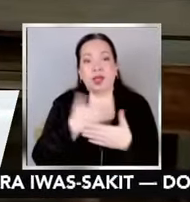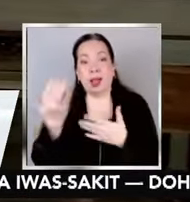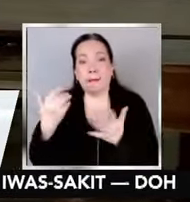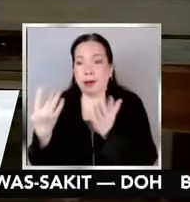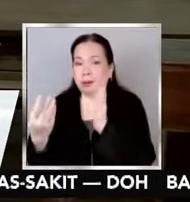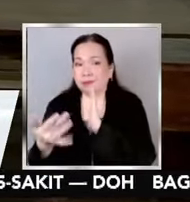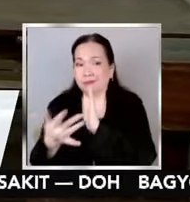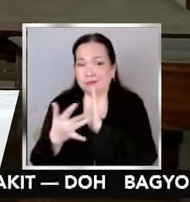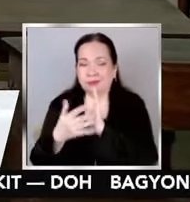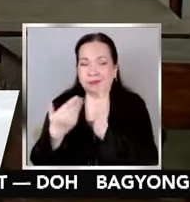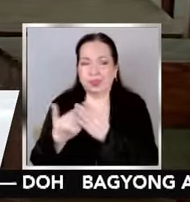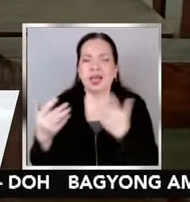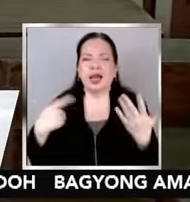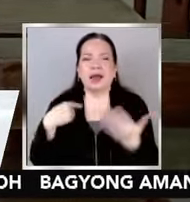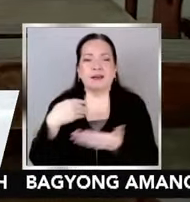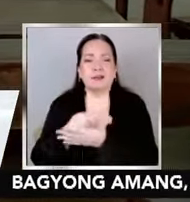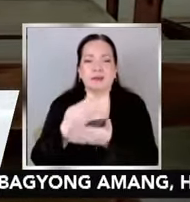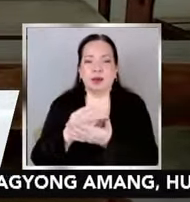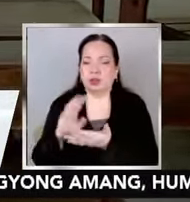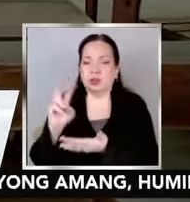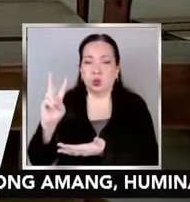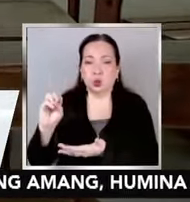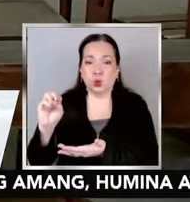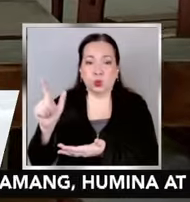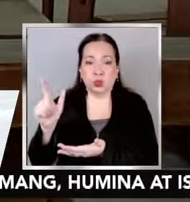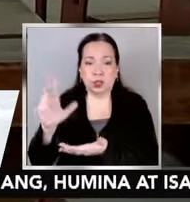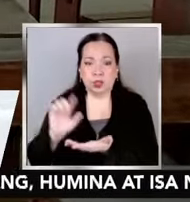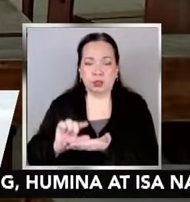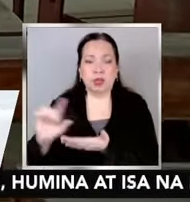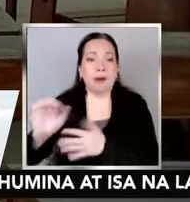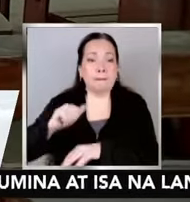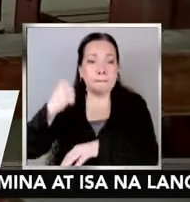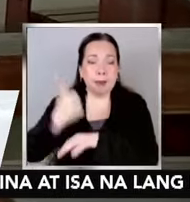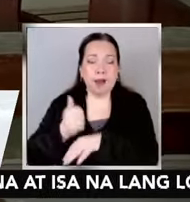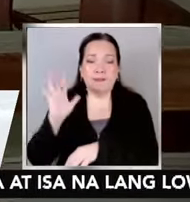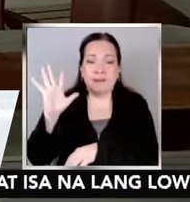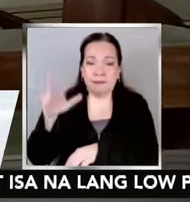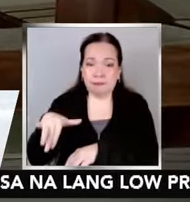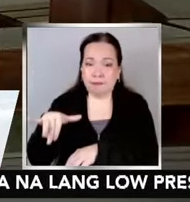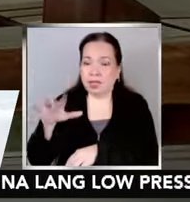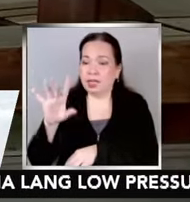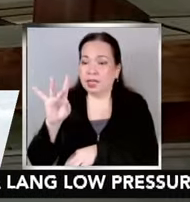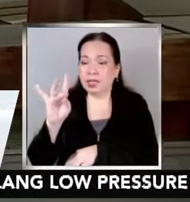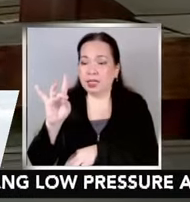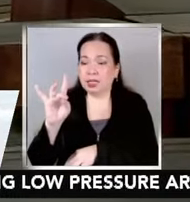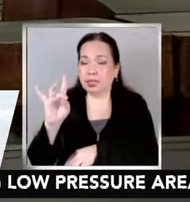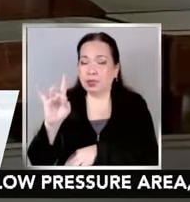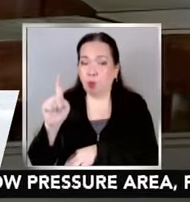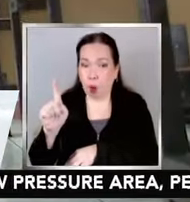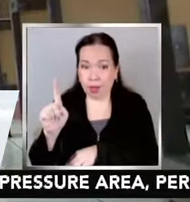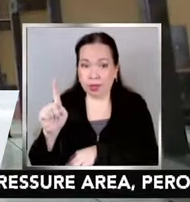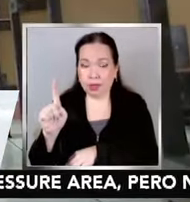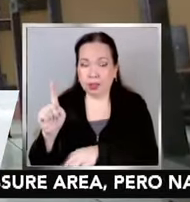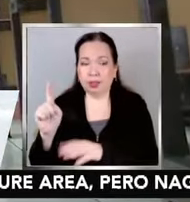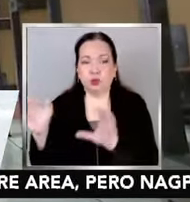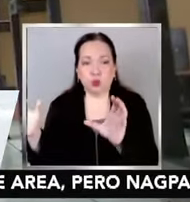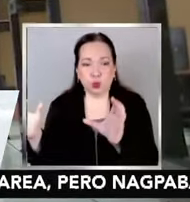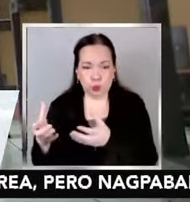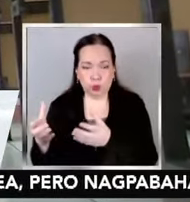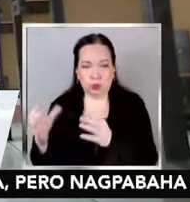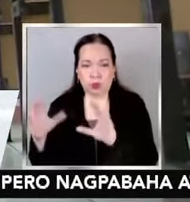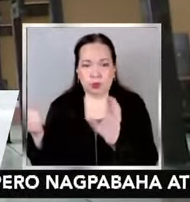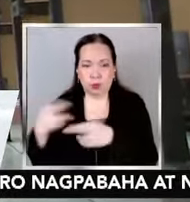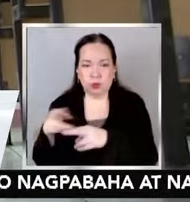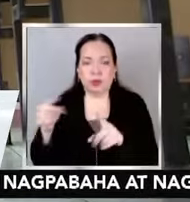sa 2023 para magtayo ng 5,081 classrooms. May 50 million pesos din daw para sa apat